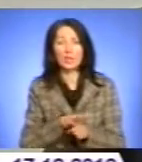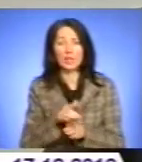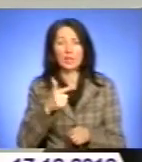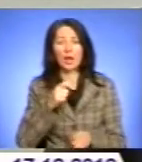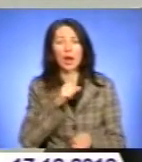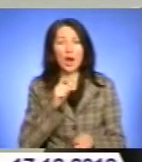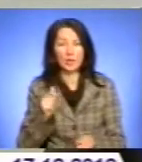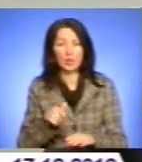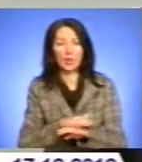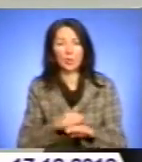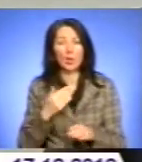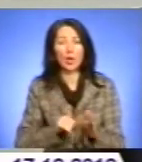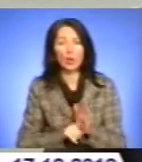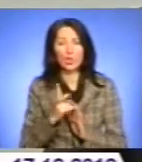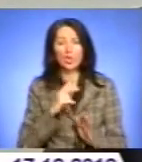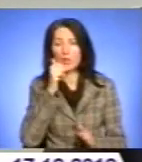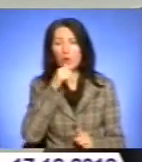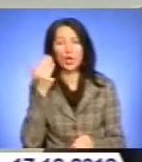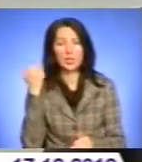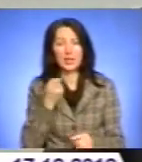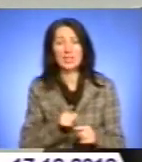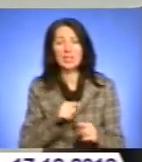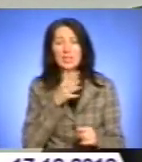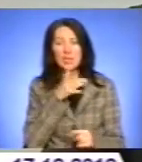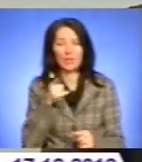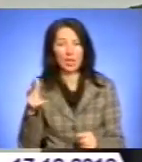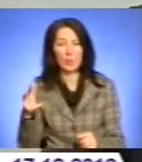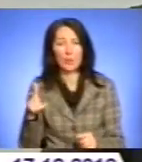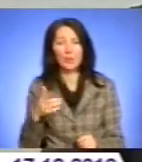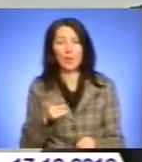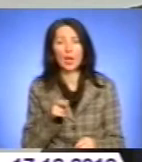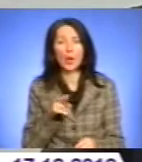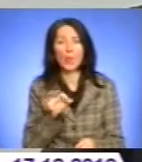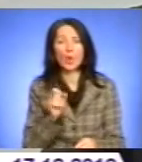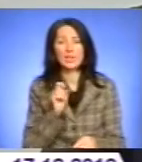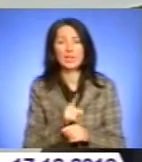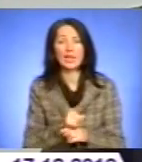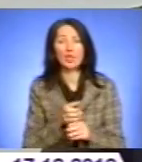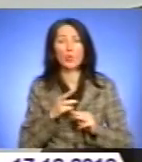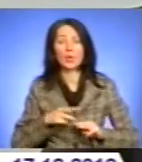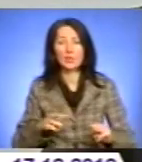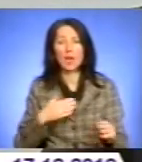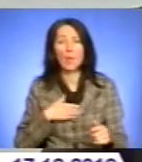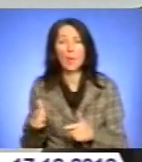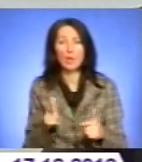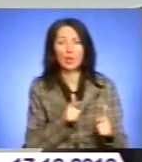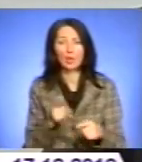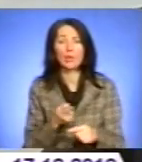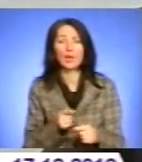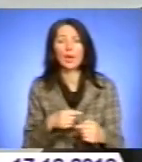начали 2 года назад. За это время по заданию правительства мы подготовили целый